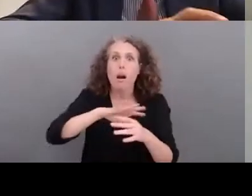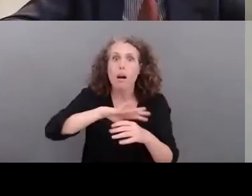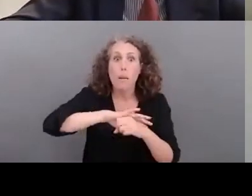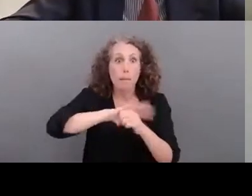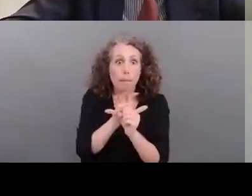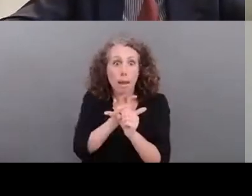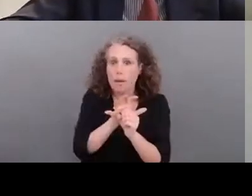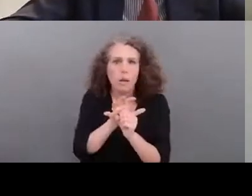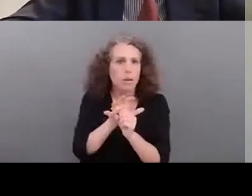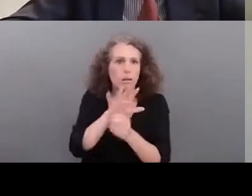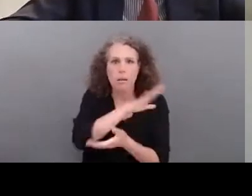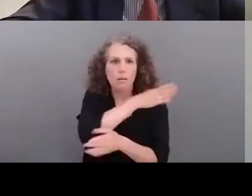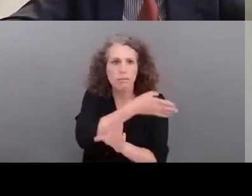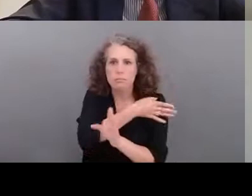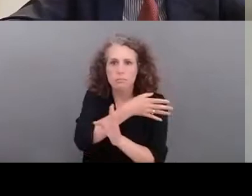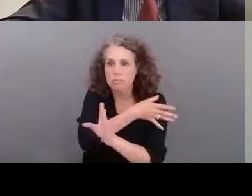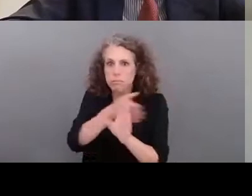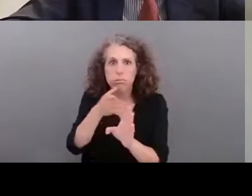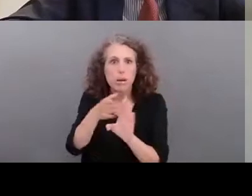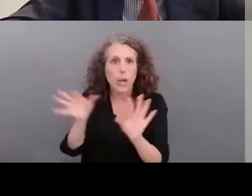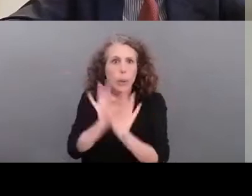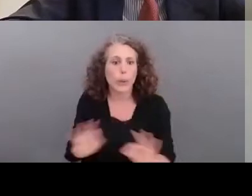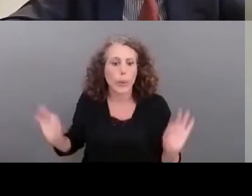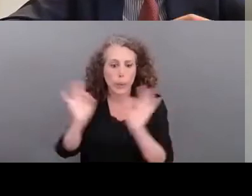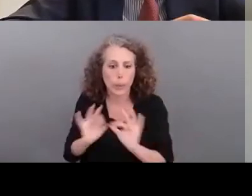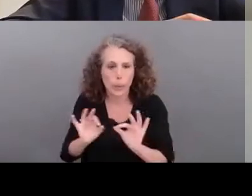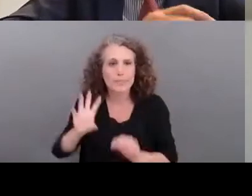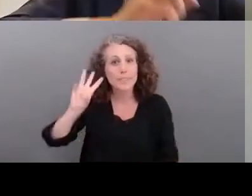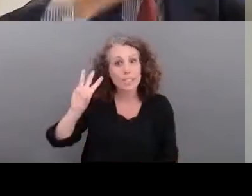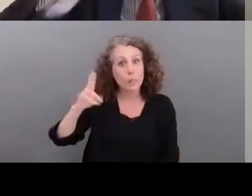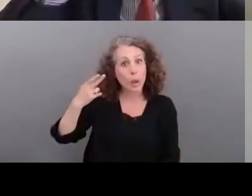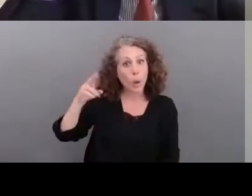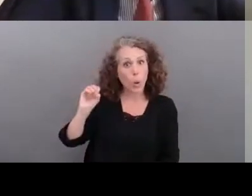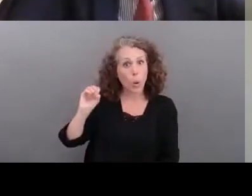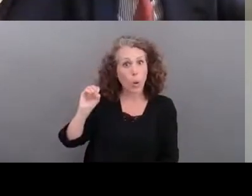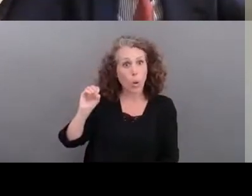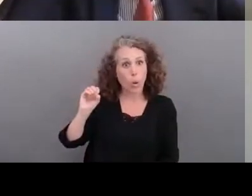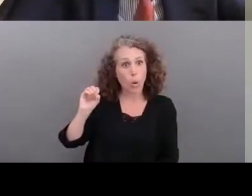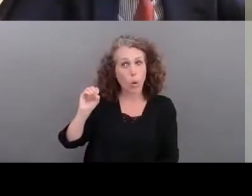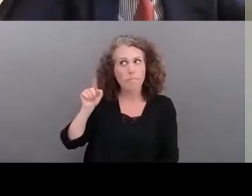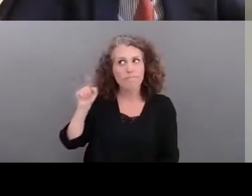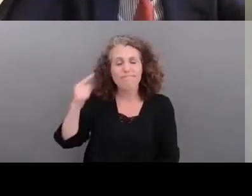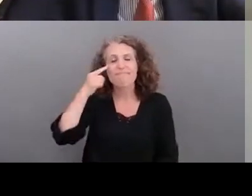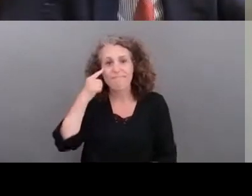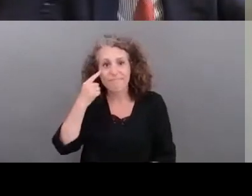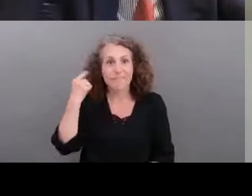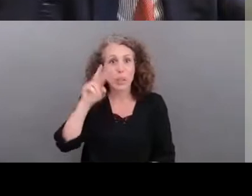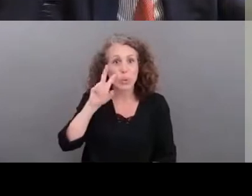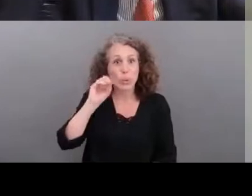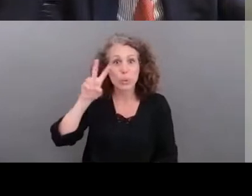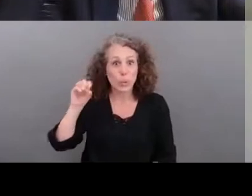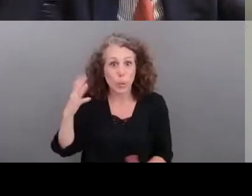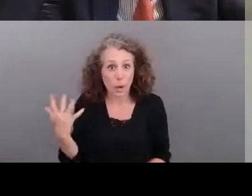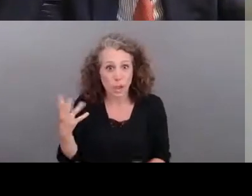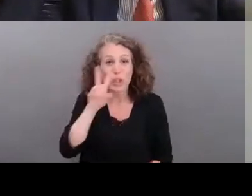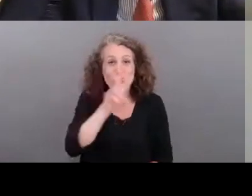pandémie. Selon l'OMS, en 2020, 22 pays ont signalé une baisse